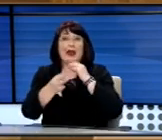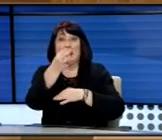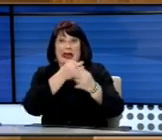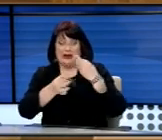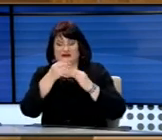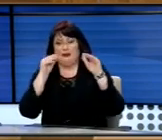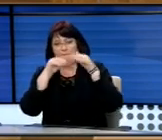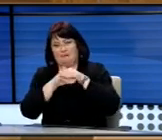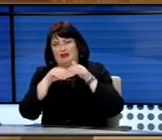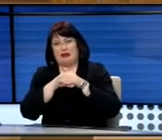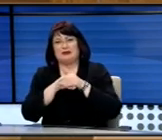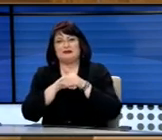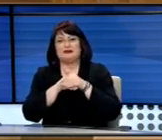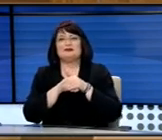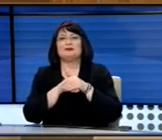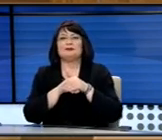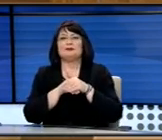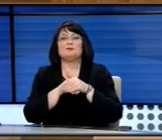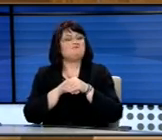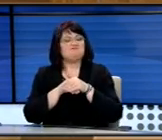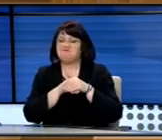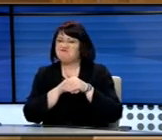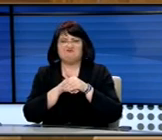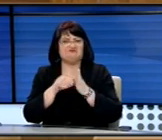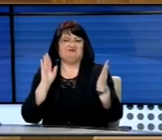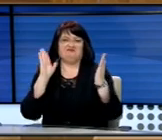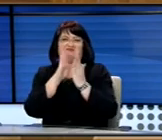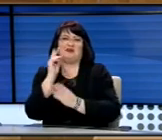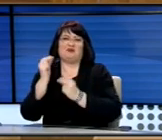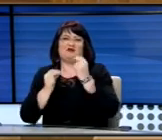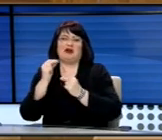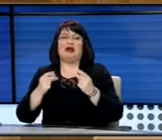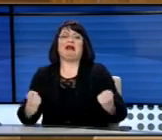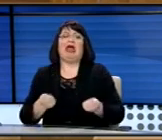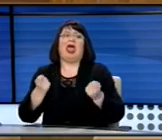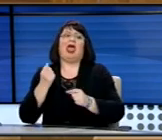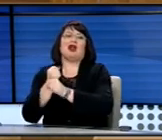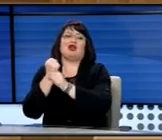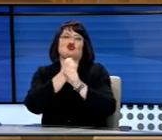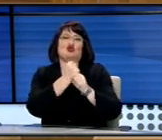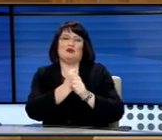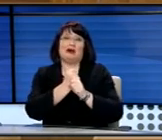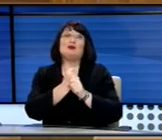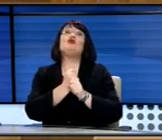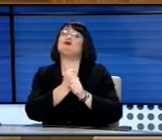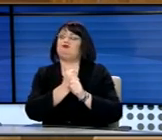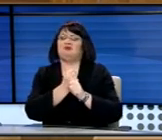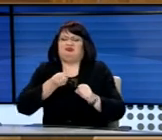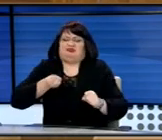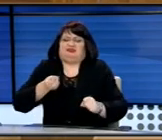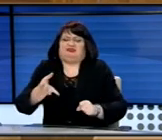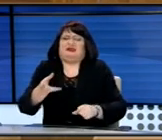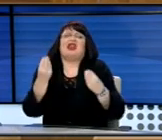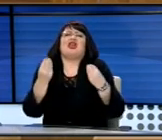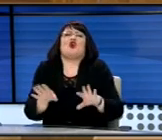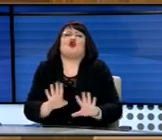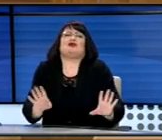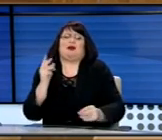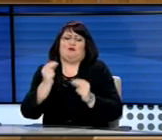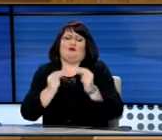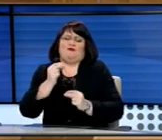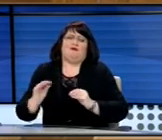αναφέρεστε, όχι απλά δεν αντιμετώπισαν τα προβλήματα των εργαζομένων, αλλά αντίθετα τα πολλαπλασίασαν.